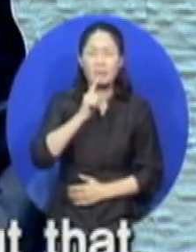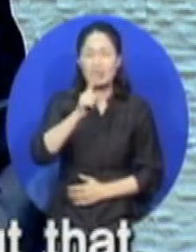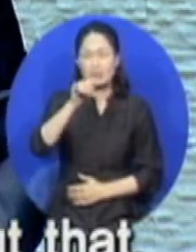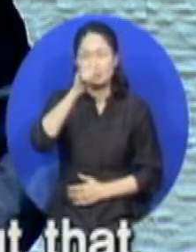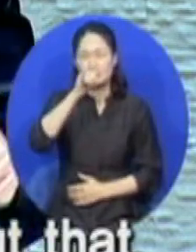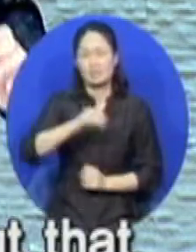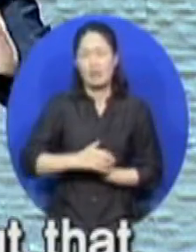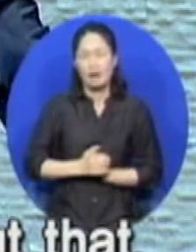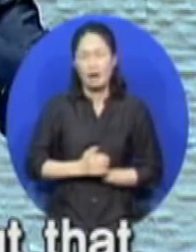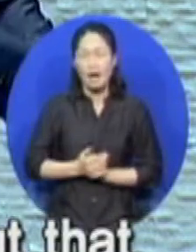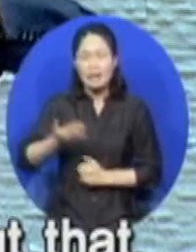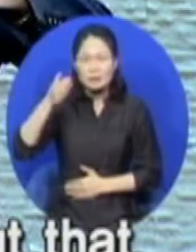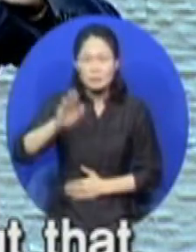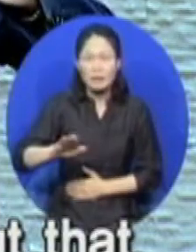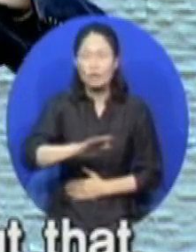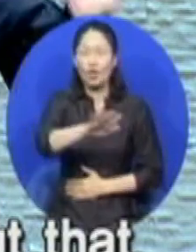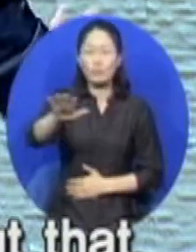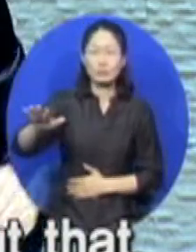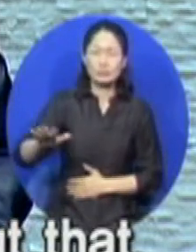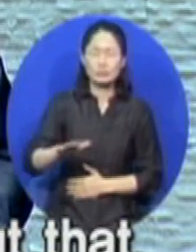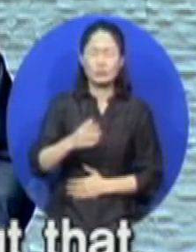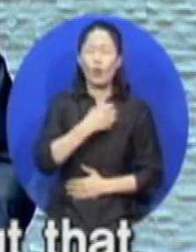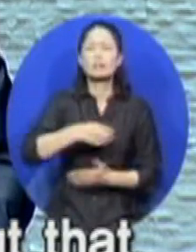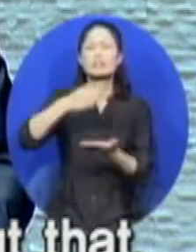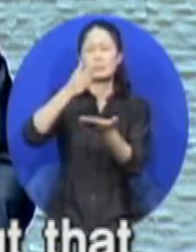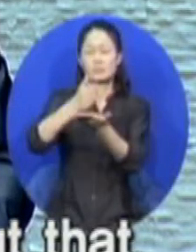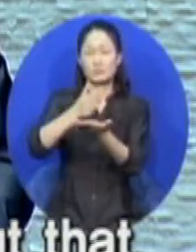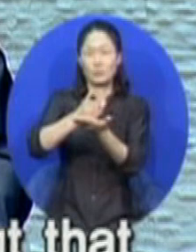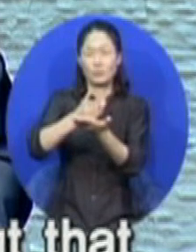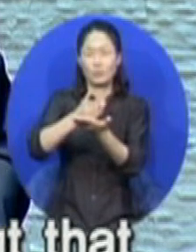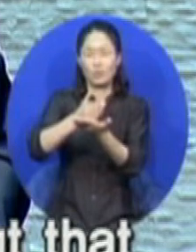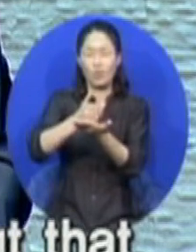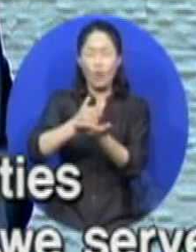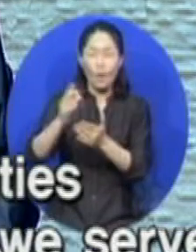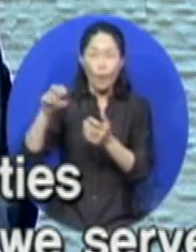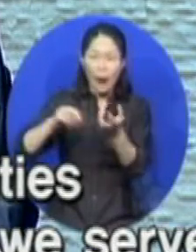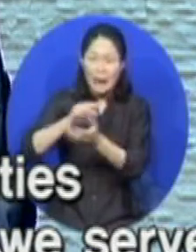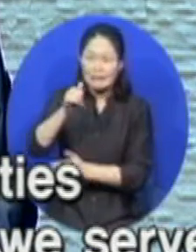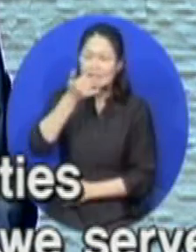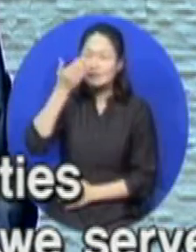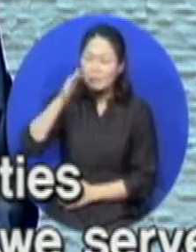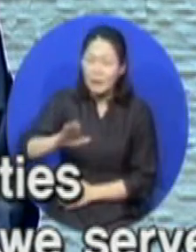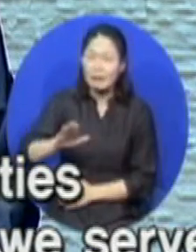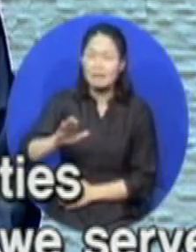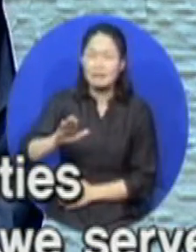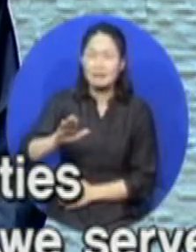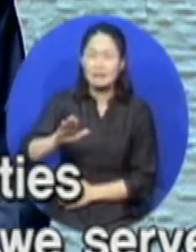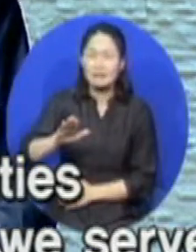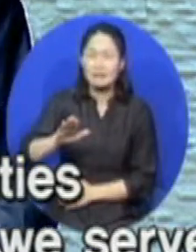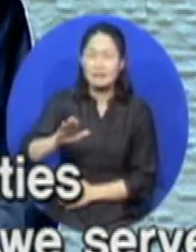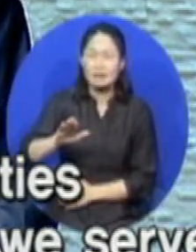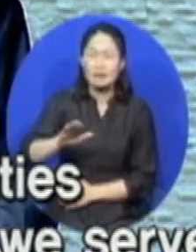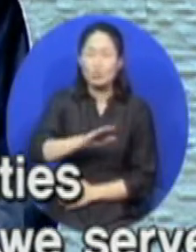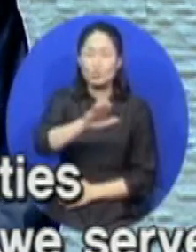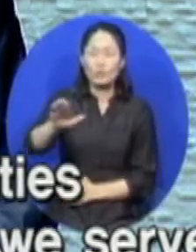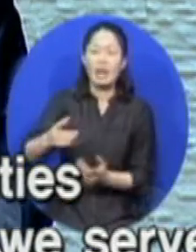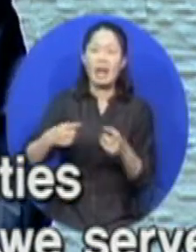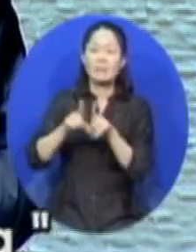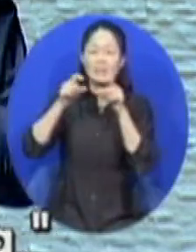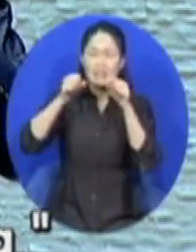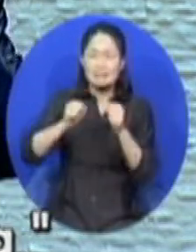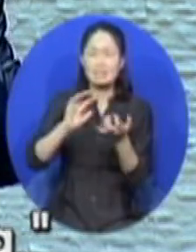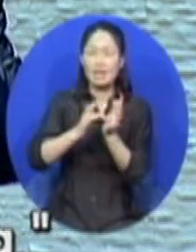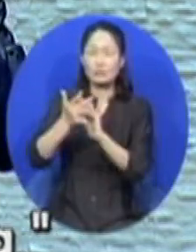거에요 그렇지만 여러분 걱정하지 마세요 전란이 있지만 우리와 함께 계시는